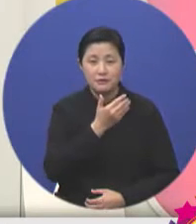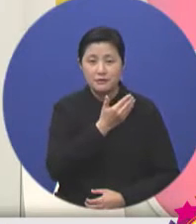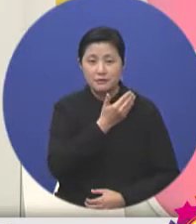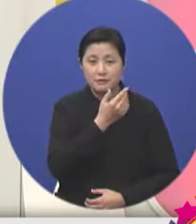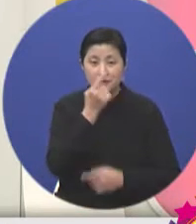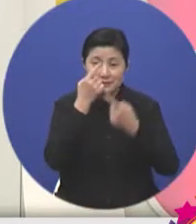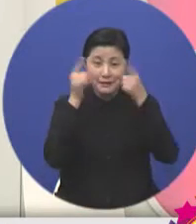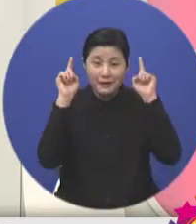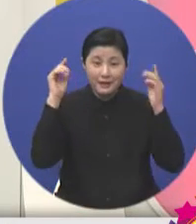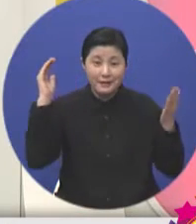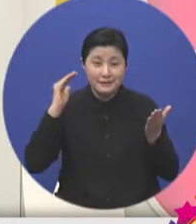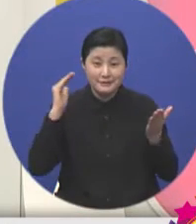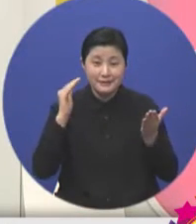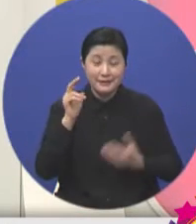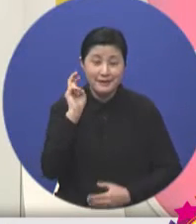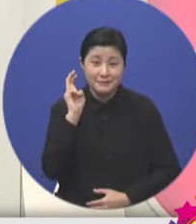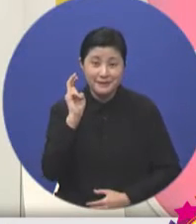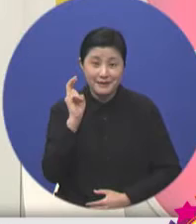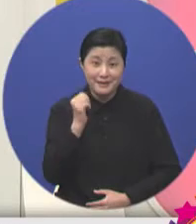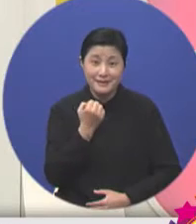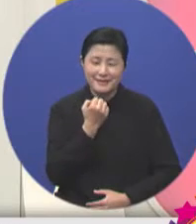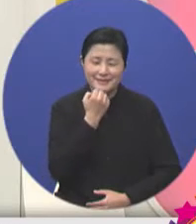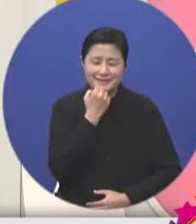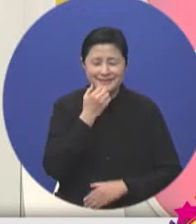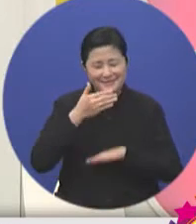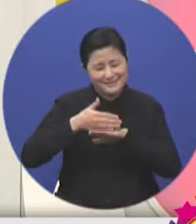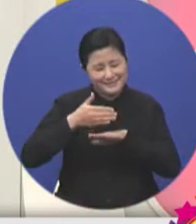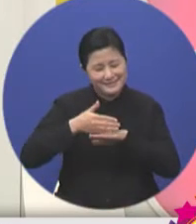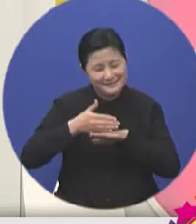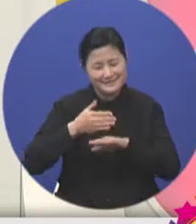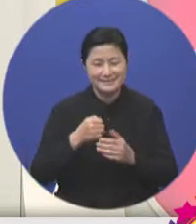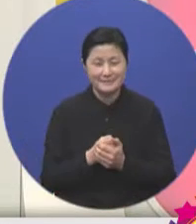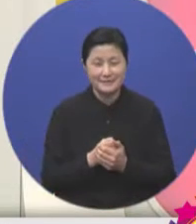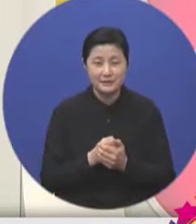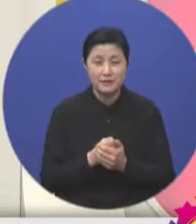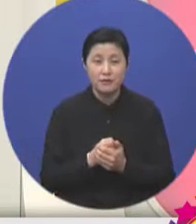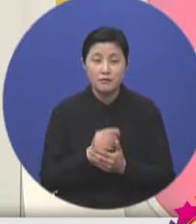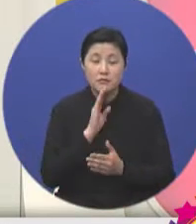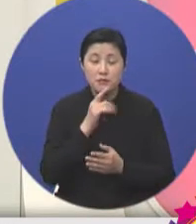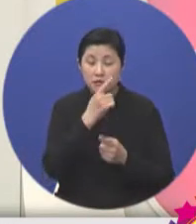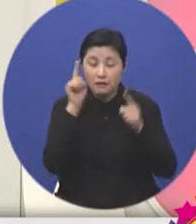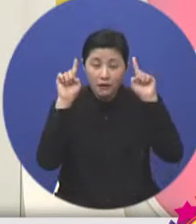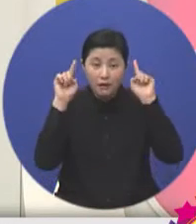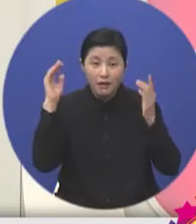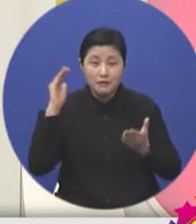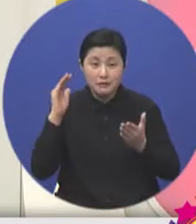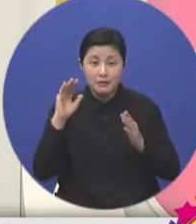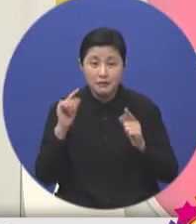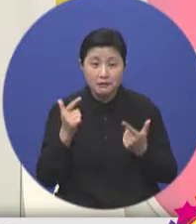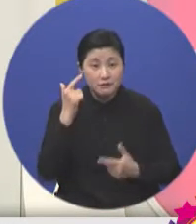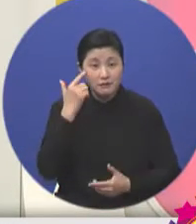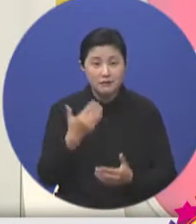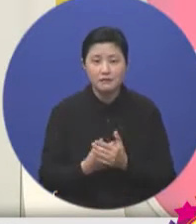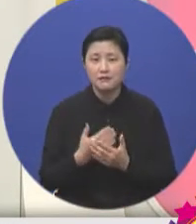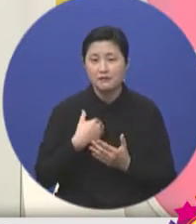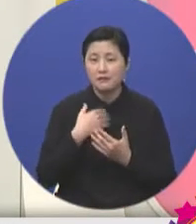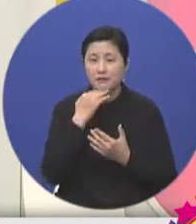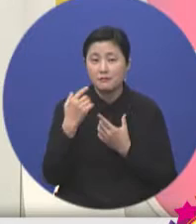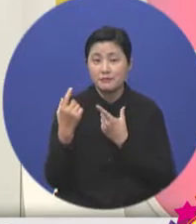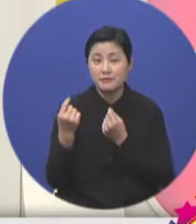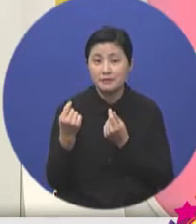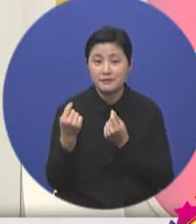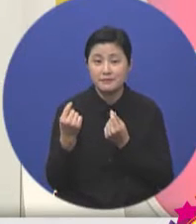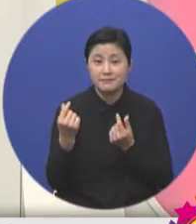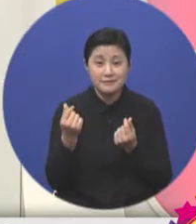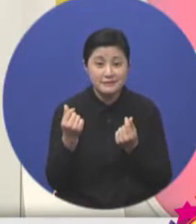같으세요. 그래요. 고맙습니다. 감사합니다. 진짜 대학생 같아요. 대학생은 아니고 저하고 좀 비슷할 것